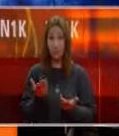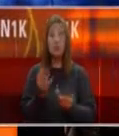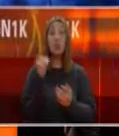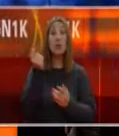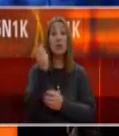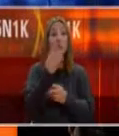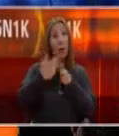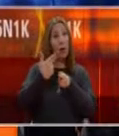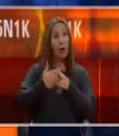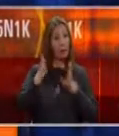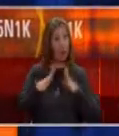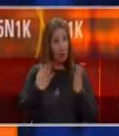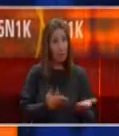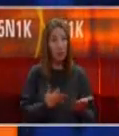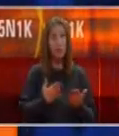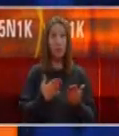Birçok örnekler var.